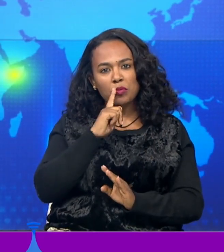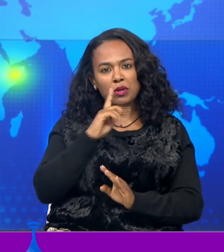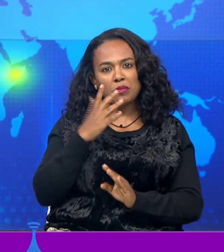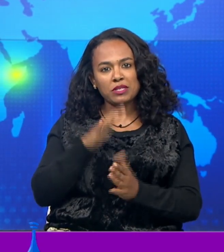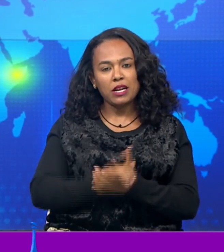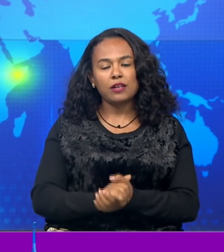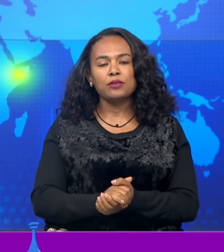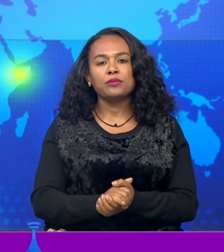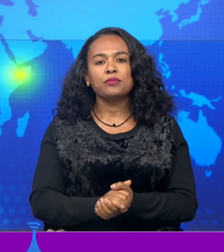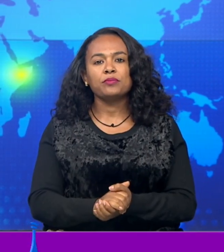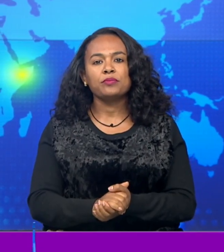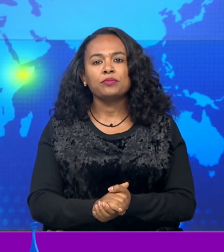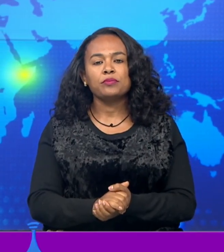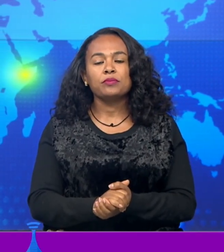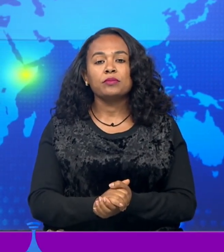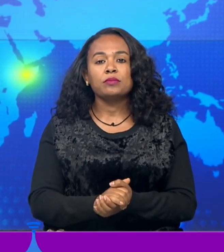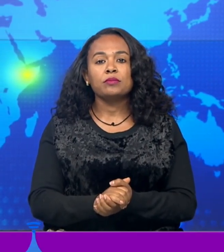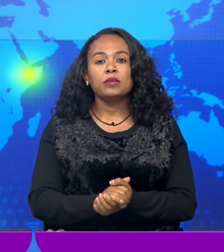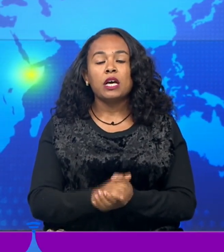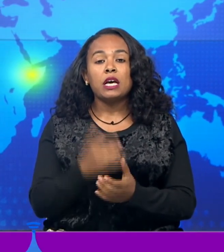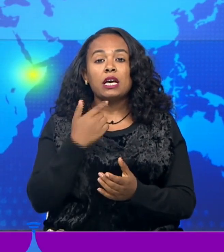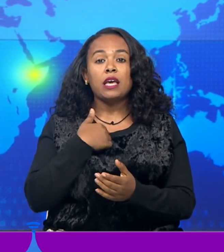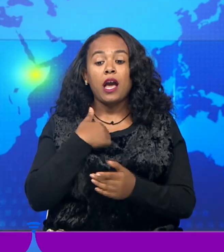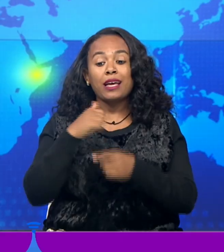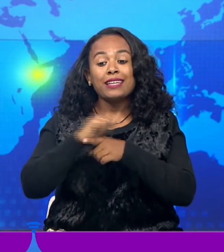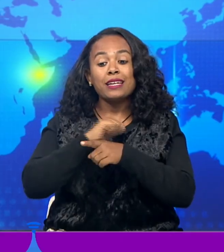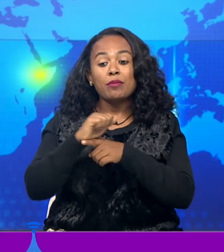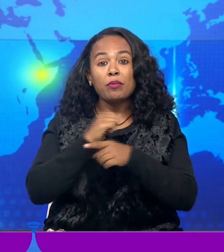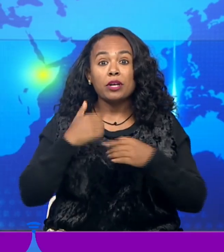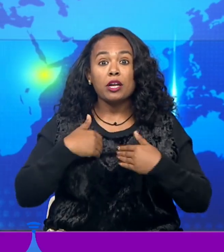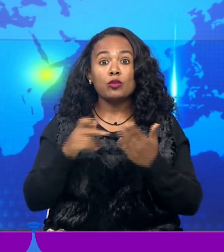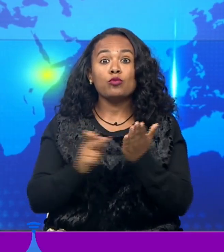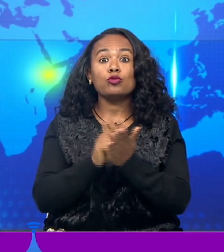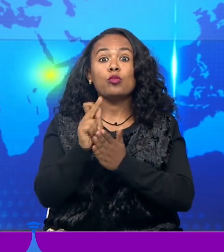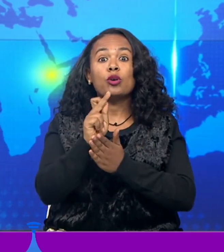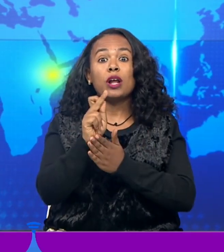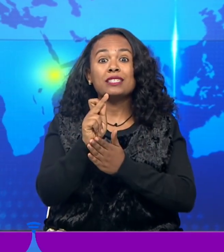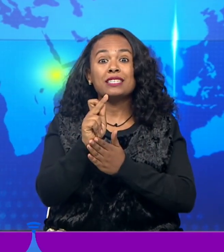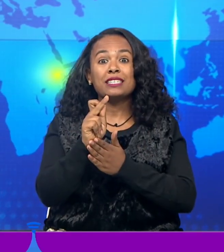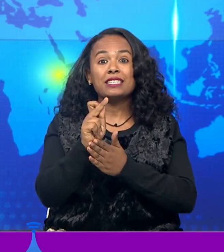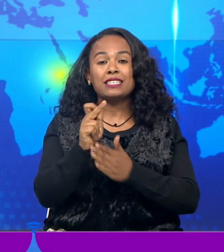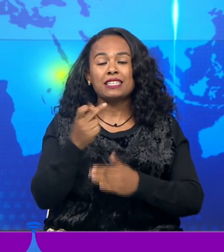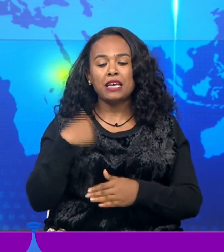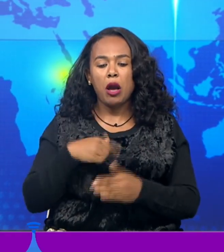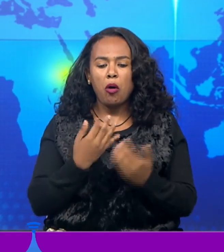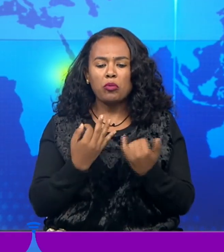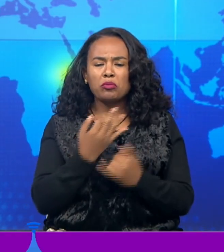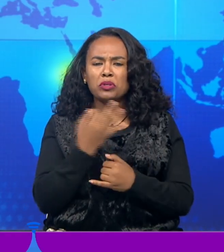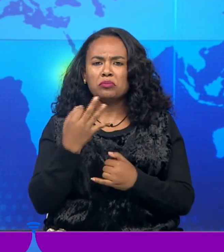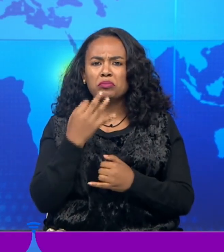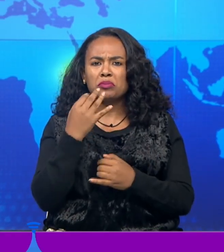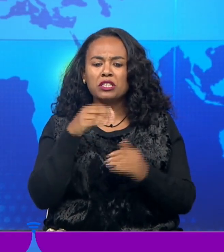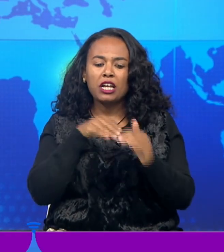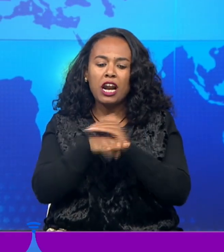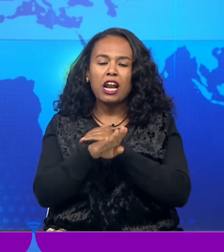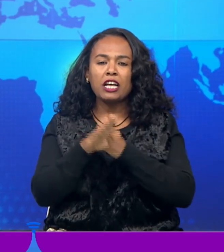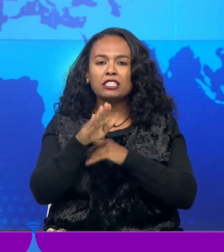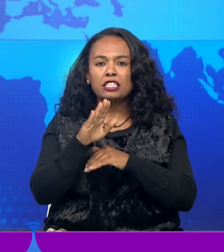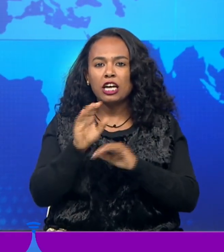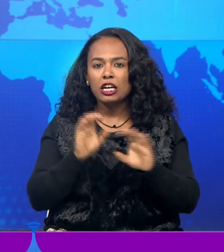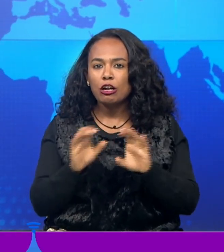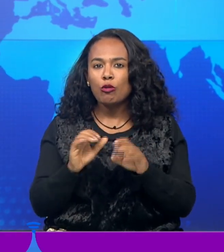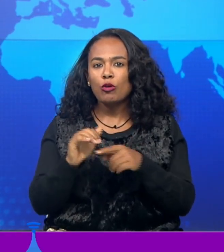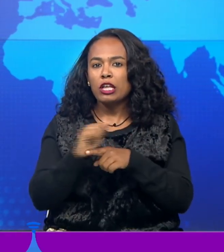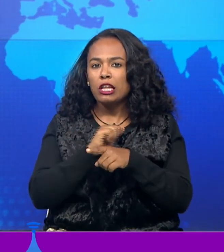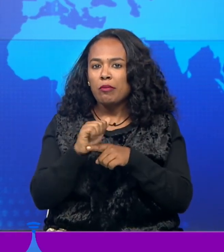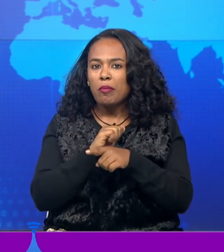ይመስላል? ያ እንትን ነው እኛ እየተለማመድን ያለነው ዲሞክራሲ እኮ እኛ በደንብ አሁን ኢንተርናላይዝ እያደረግነው